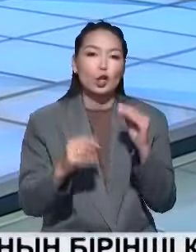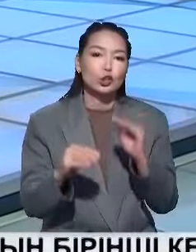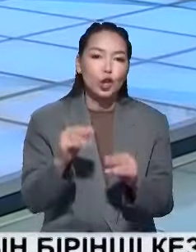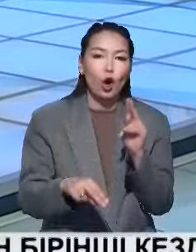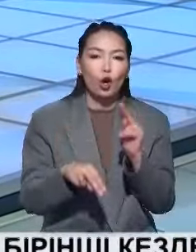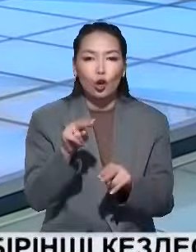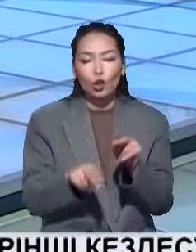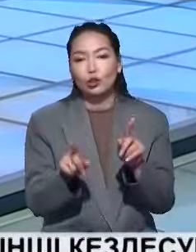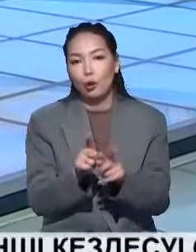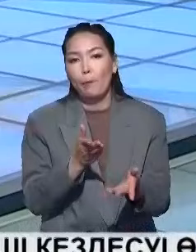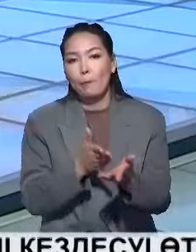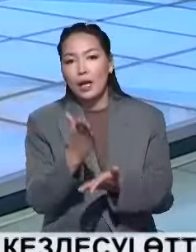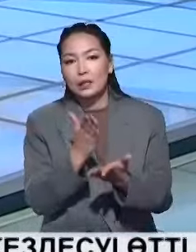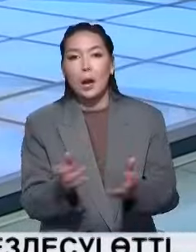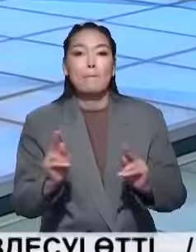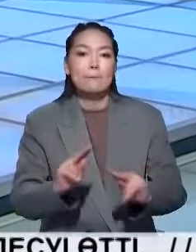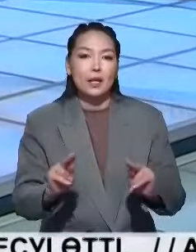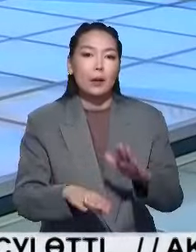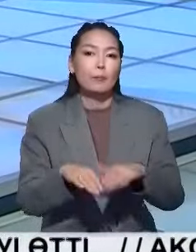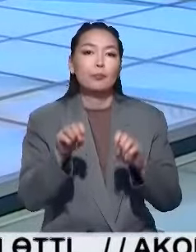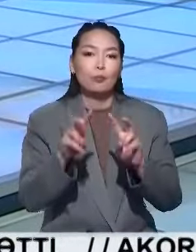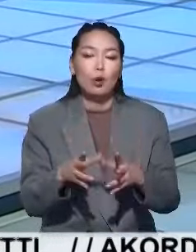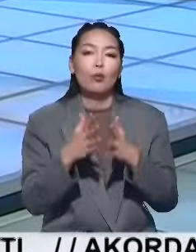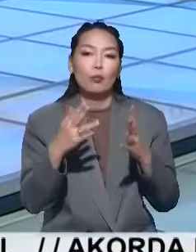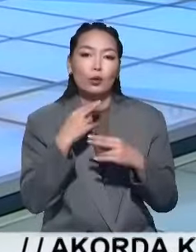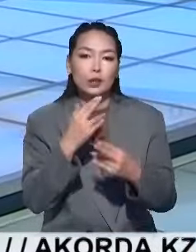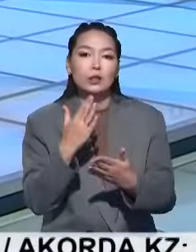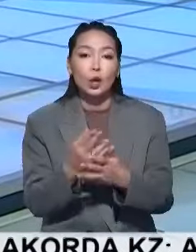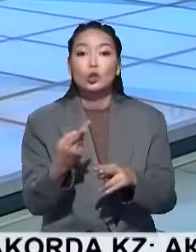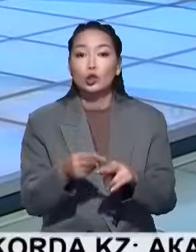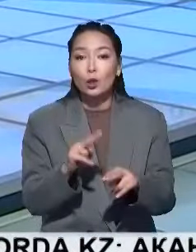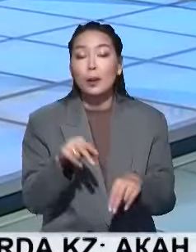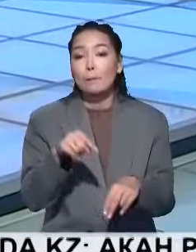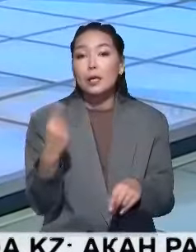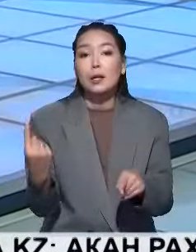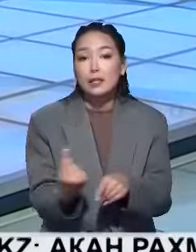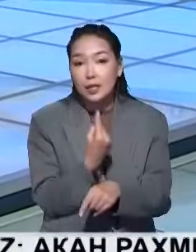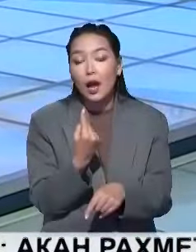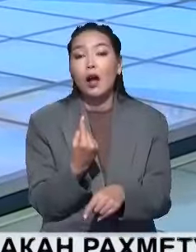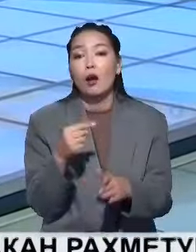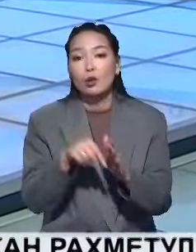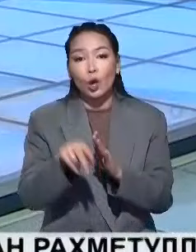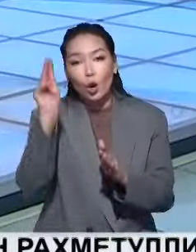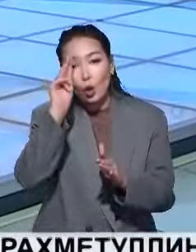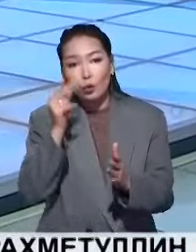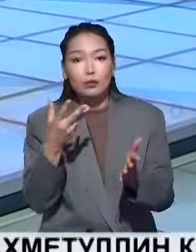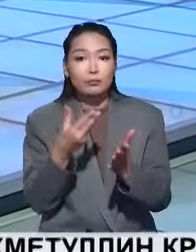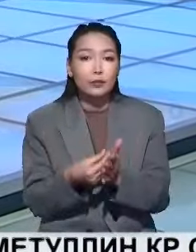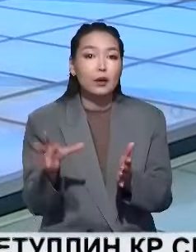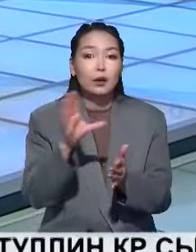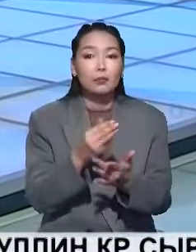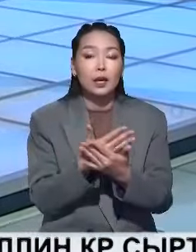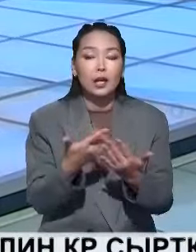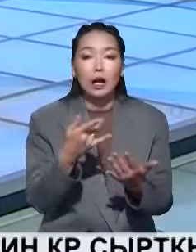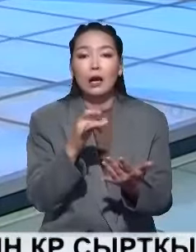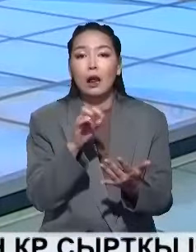салаларына бақталған педагогикалық мамандықтарға басымдық беріліп отыр. Сондай-ақ биыл алғаш рет ішінара оқу ақысы бар сараланған